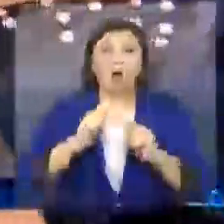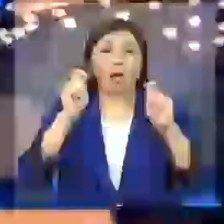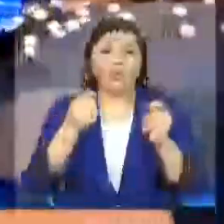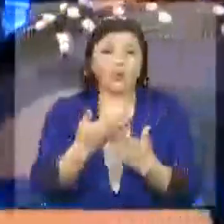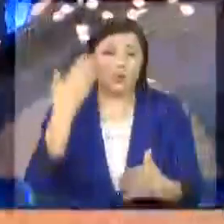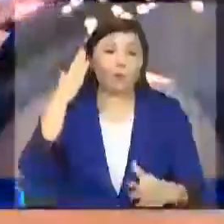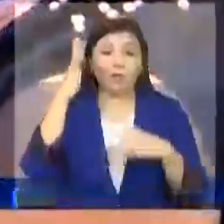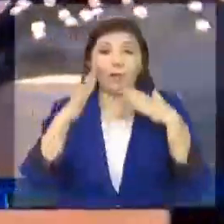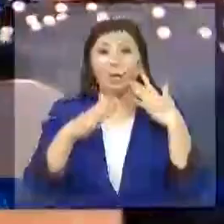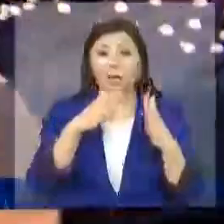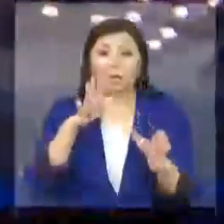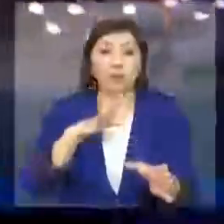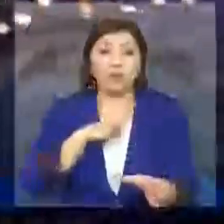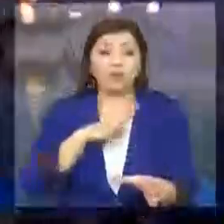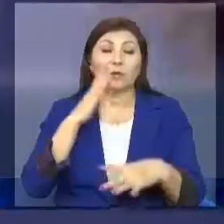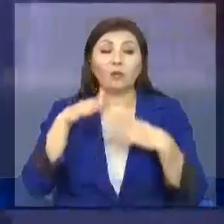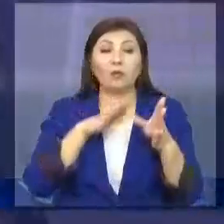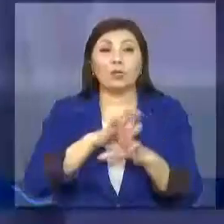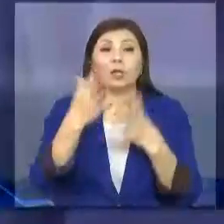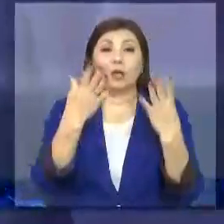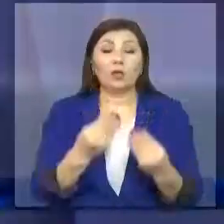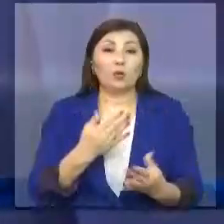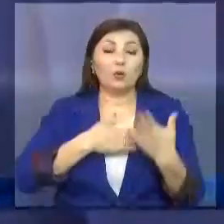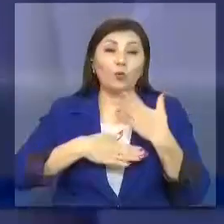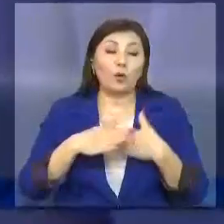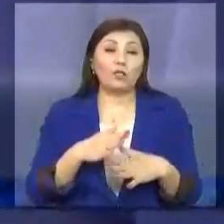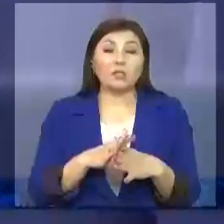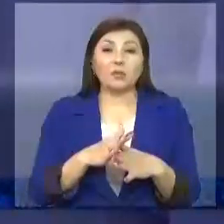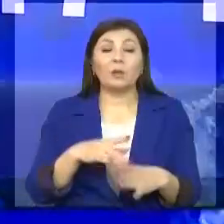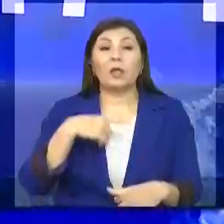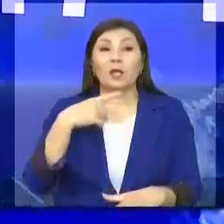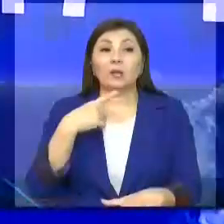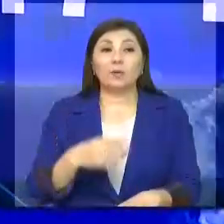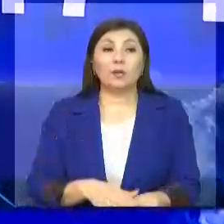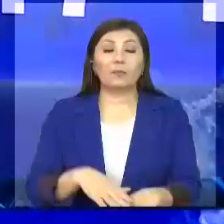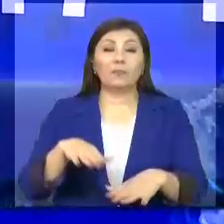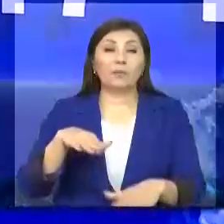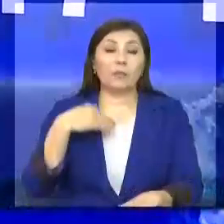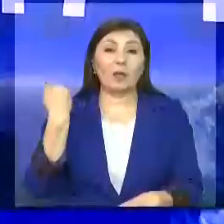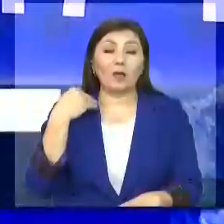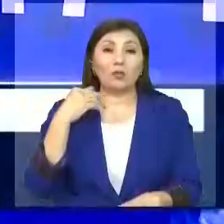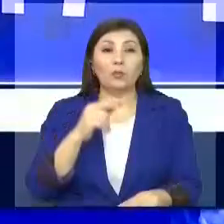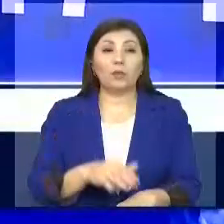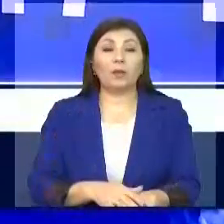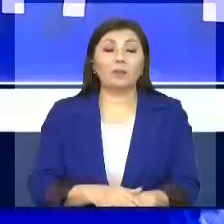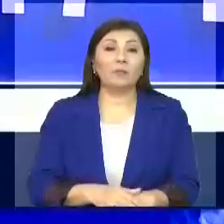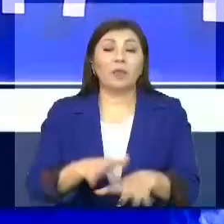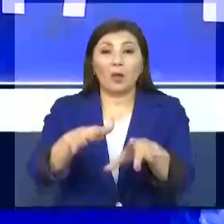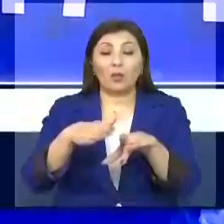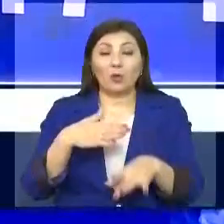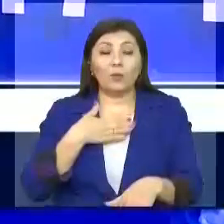арманым етті. Арманым орындалған күн, қуанышымда шек жоқ деп ағынан жарылды әнші. Ақтөбе жұртшылығын мен кішкентай кезімнен білемін. Осы